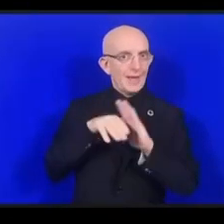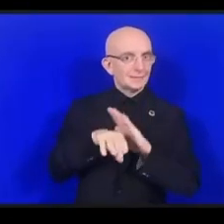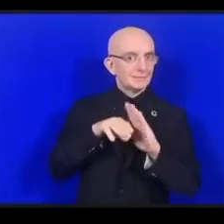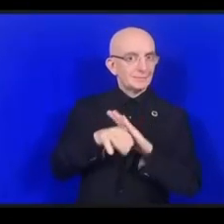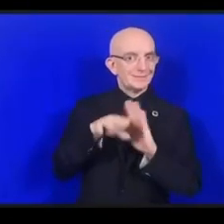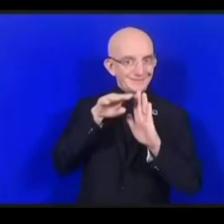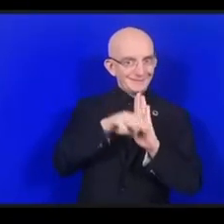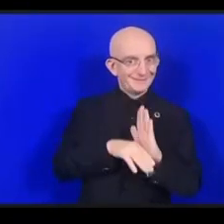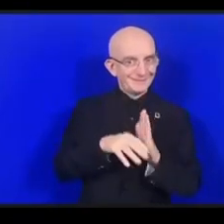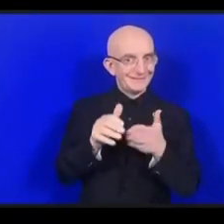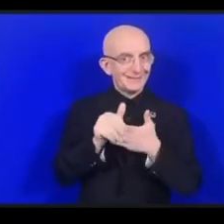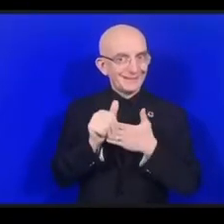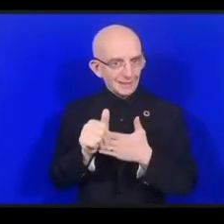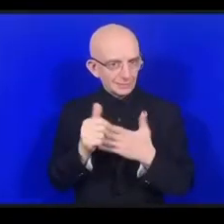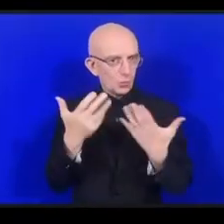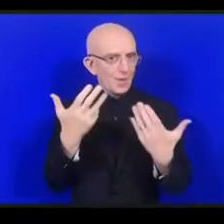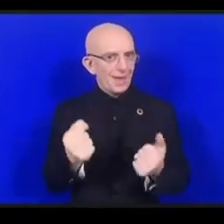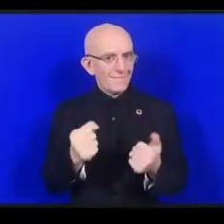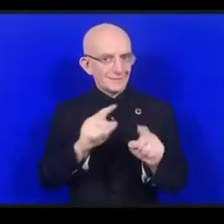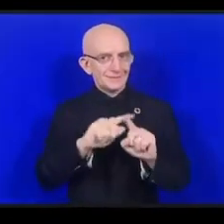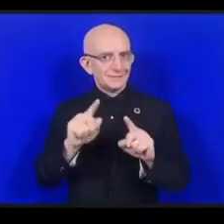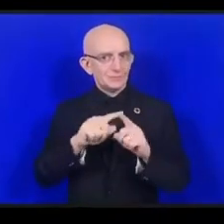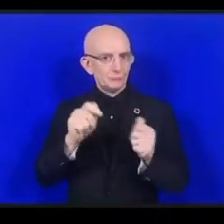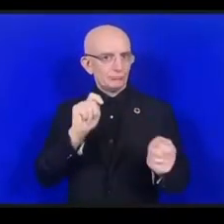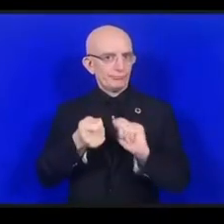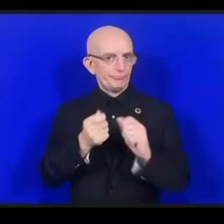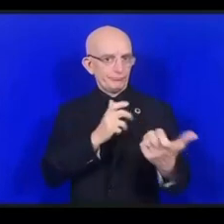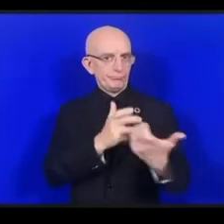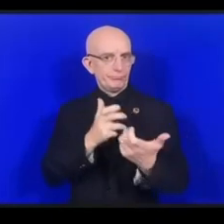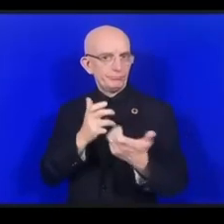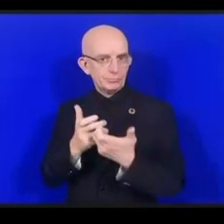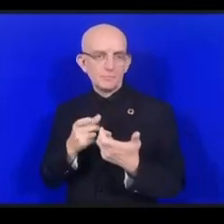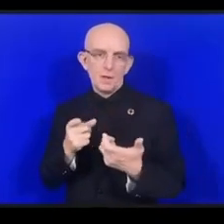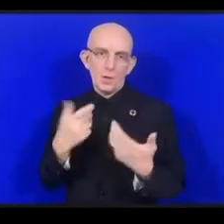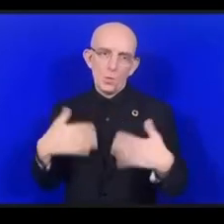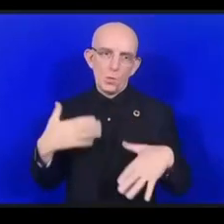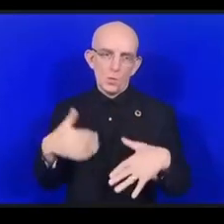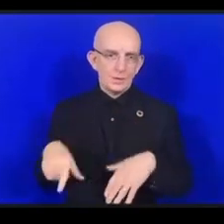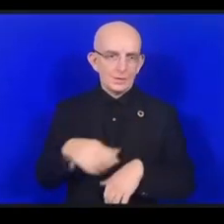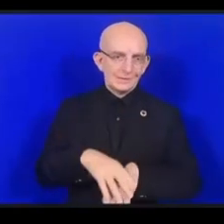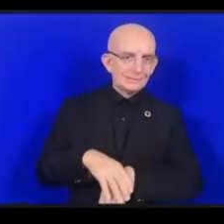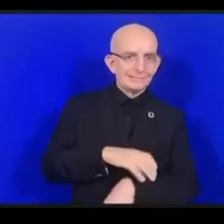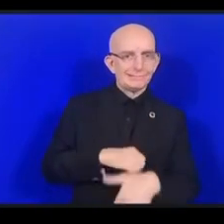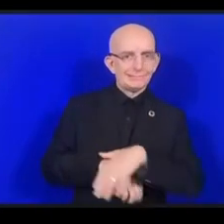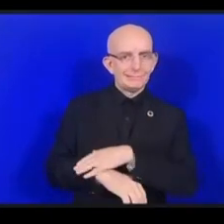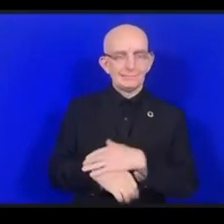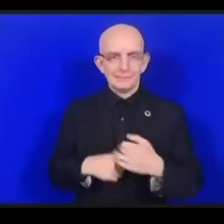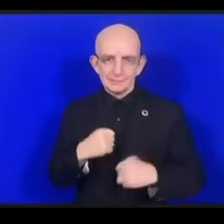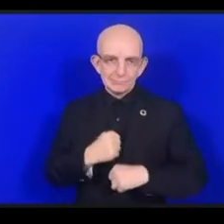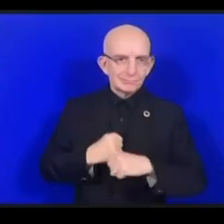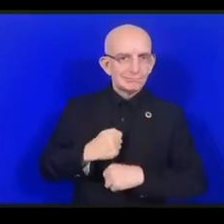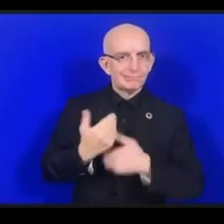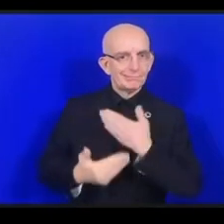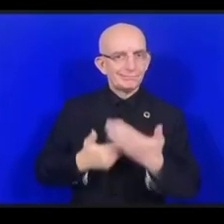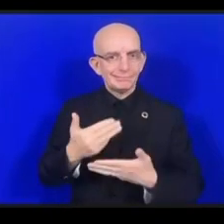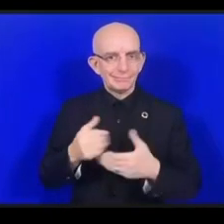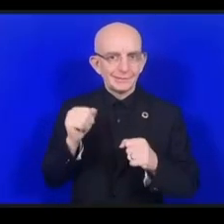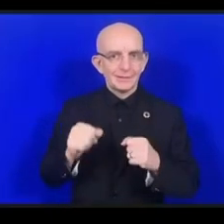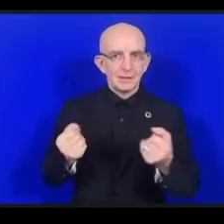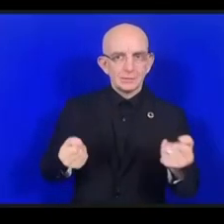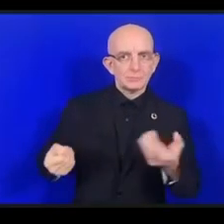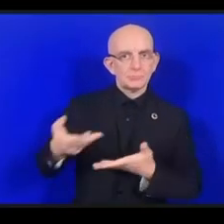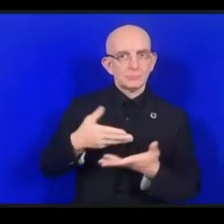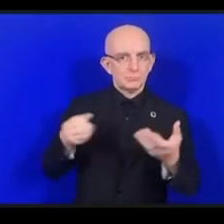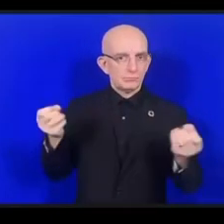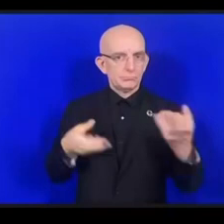活力啊，非常的积极关于这个话题。还有我们在 Zoom 上有一位嘉